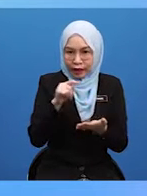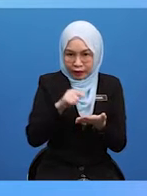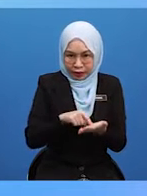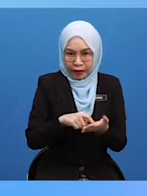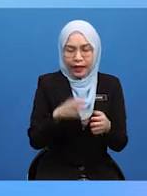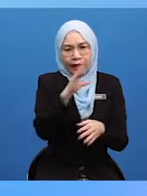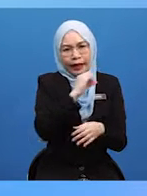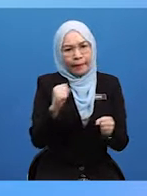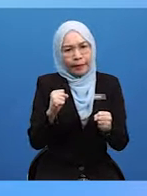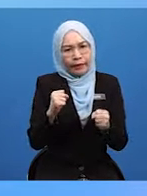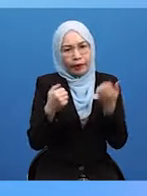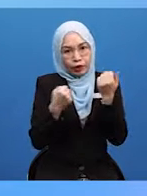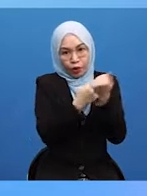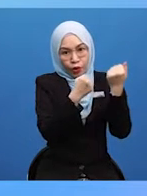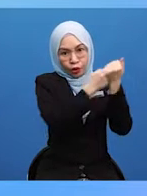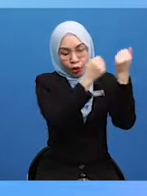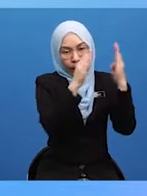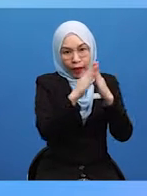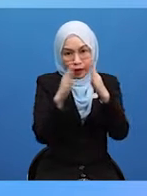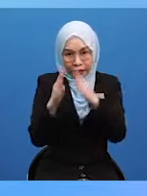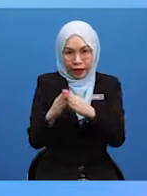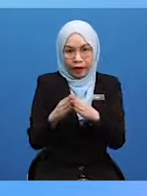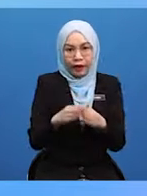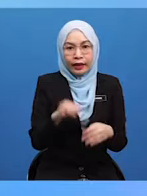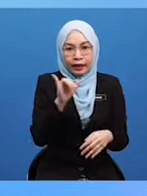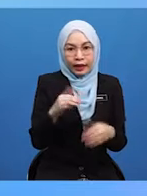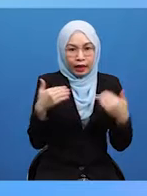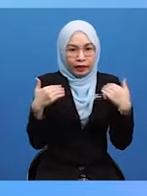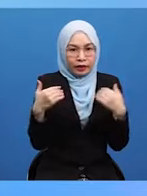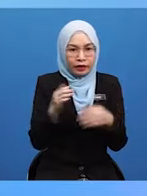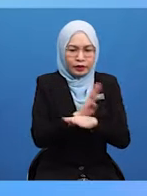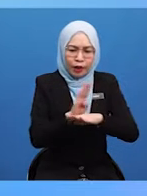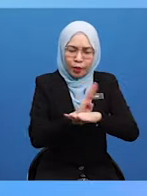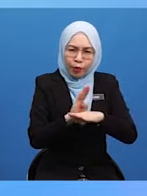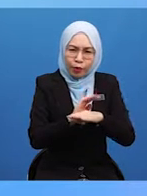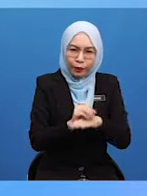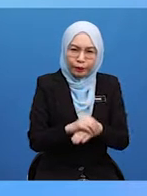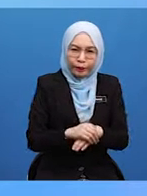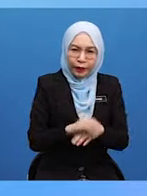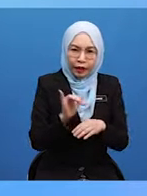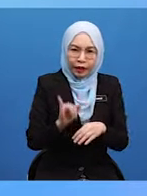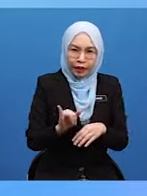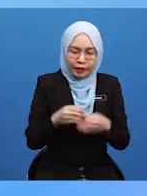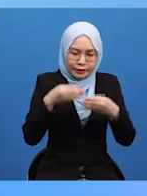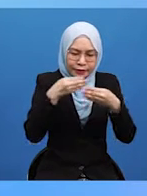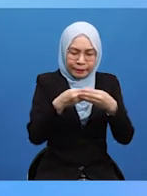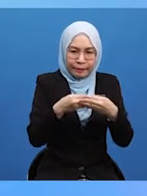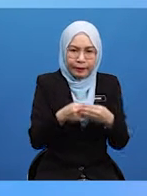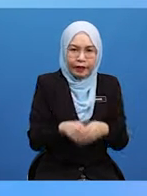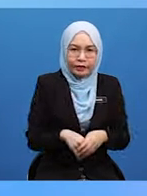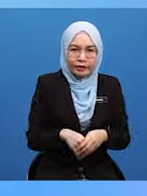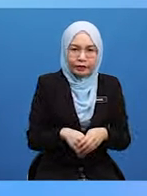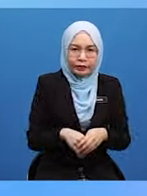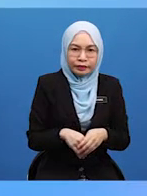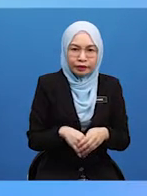yang mengalami kesesakan. Contohnya, Petaling Jaya di Selangor dan Senawang di